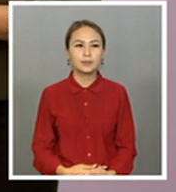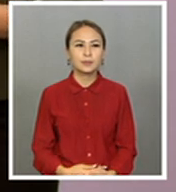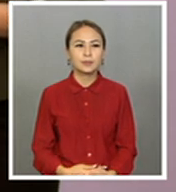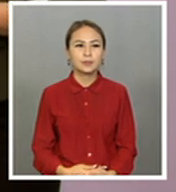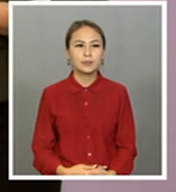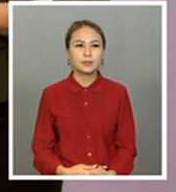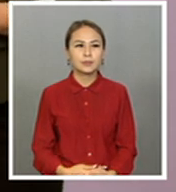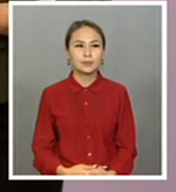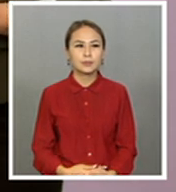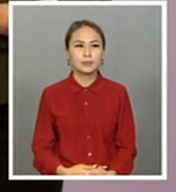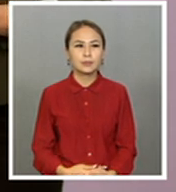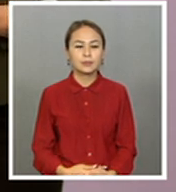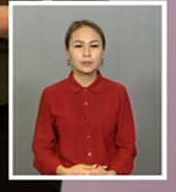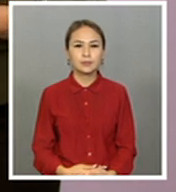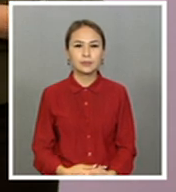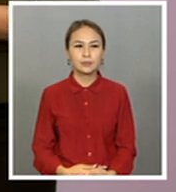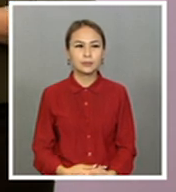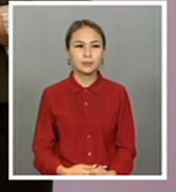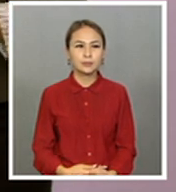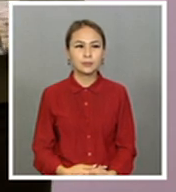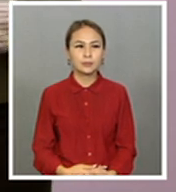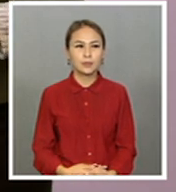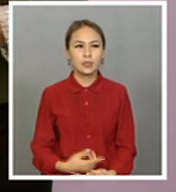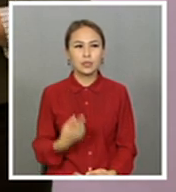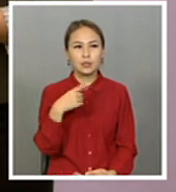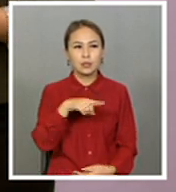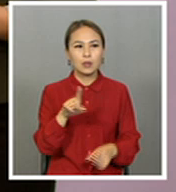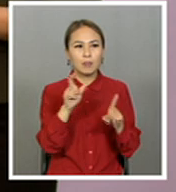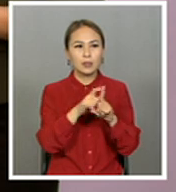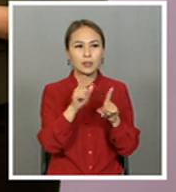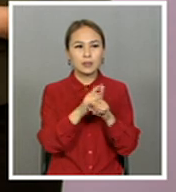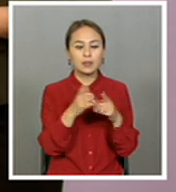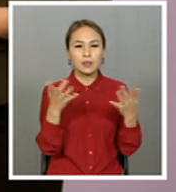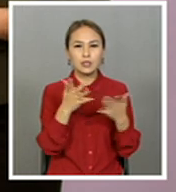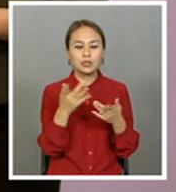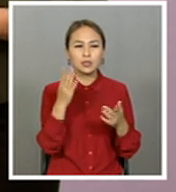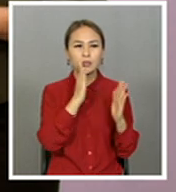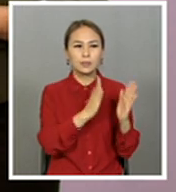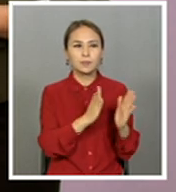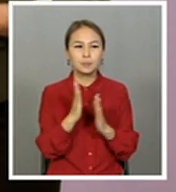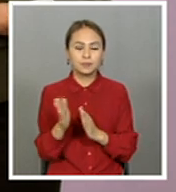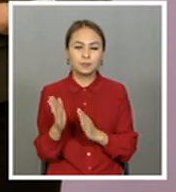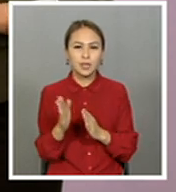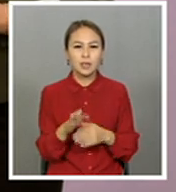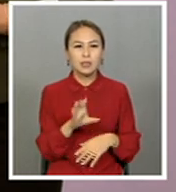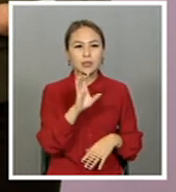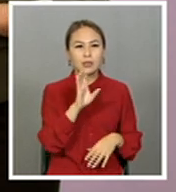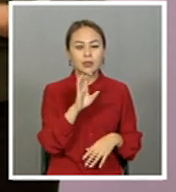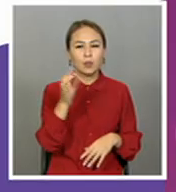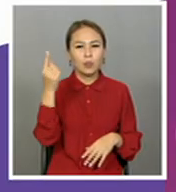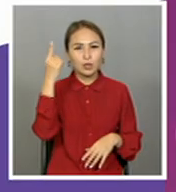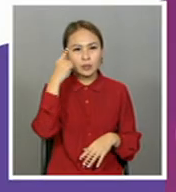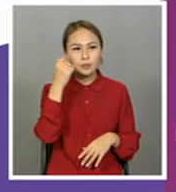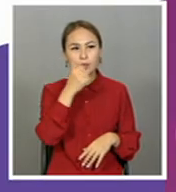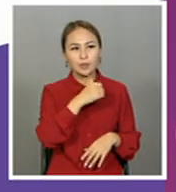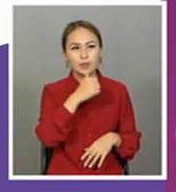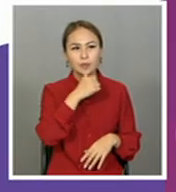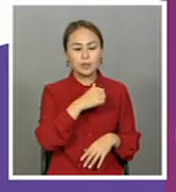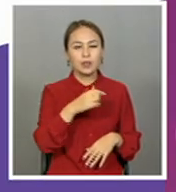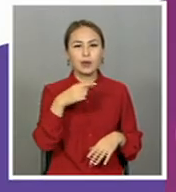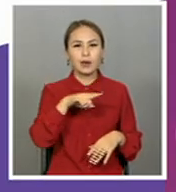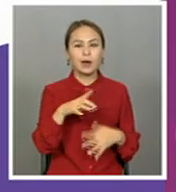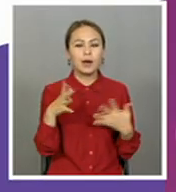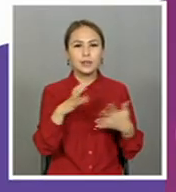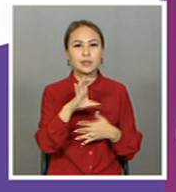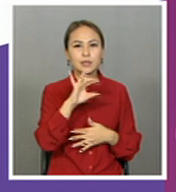болса, келесі тапсырманы орындайық. Сөздерді мағынасына қарай жіктеңдер. Ойланамыз, қайсы